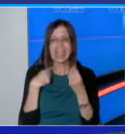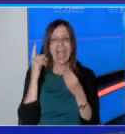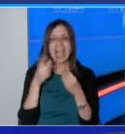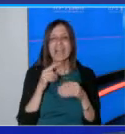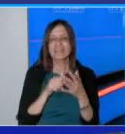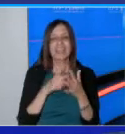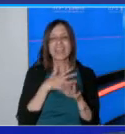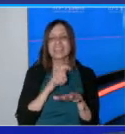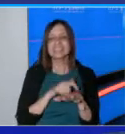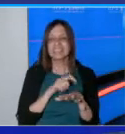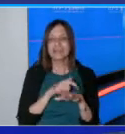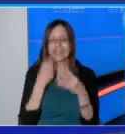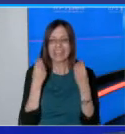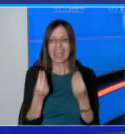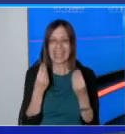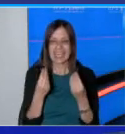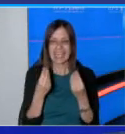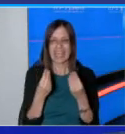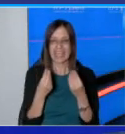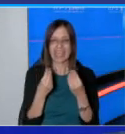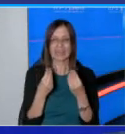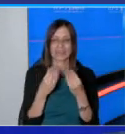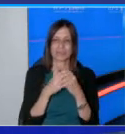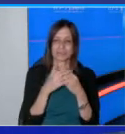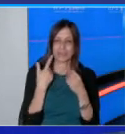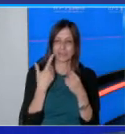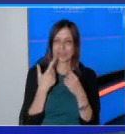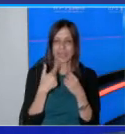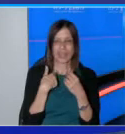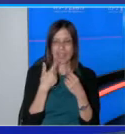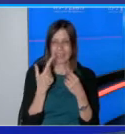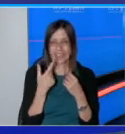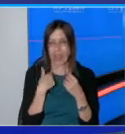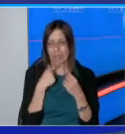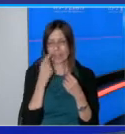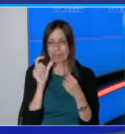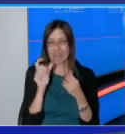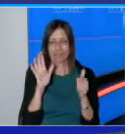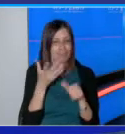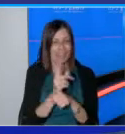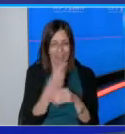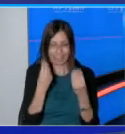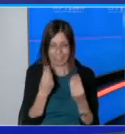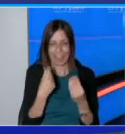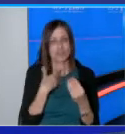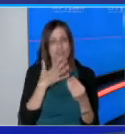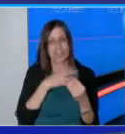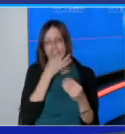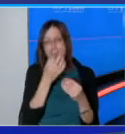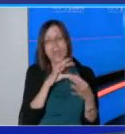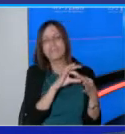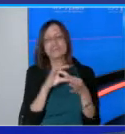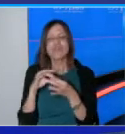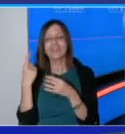אין לי זמן, חביבי. תן לי רגע לנהל את הדיון, לא דיברתי מילה 6 דקות. אני רוצה לשאול אתכם שאלה, אבל